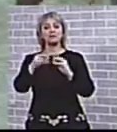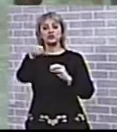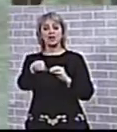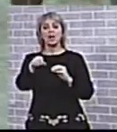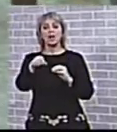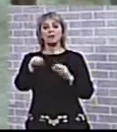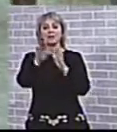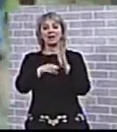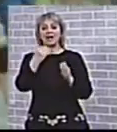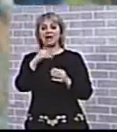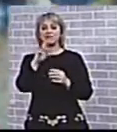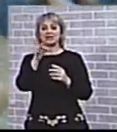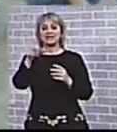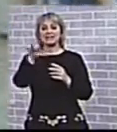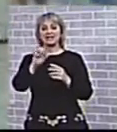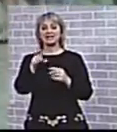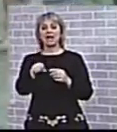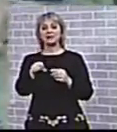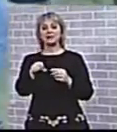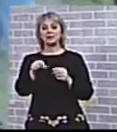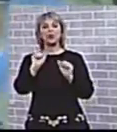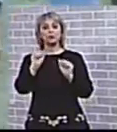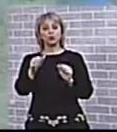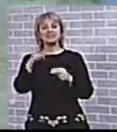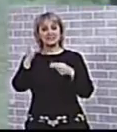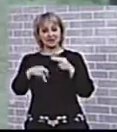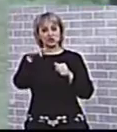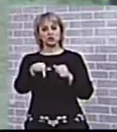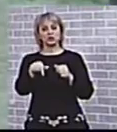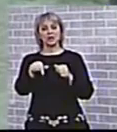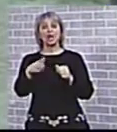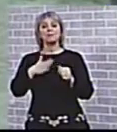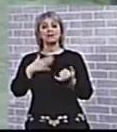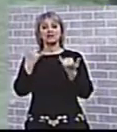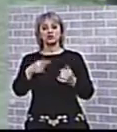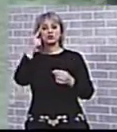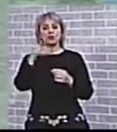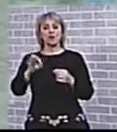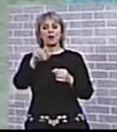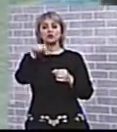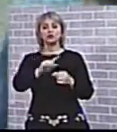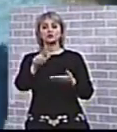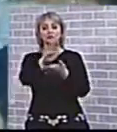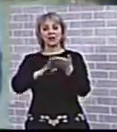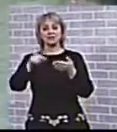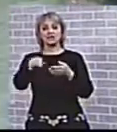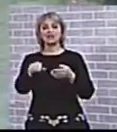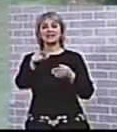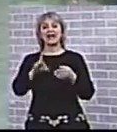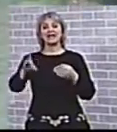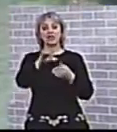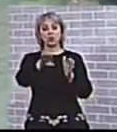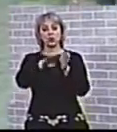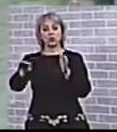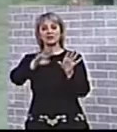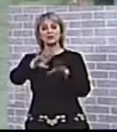программа «Комфортная среда» будет завершена. Вот, мы сейчас думаем о том, чтобы ее продолжать уже на региональном